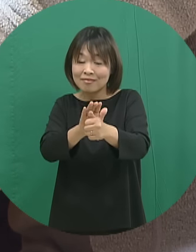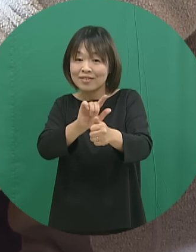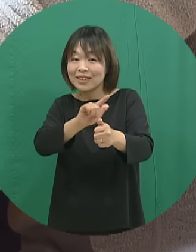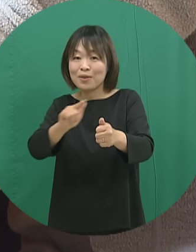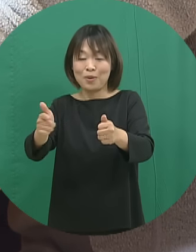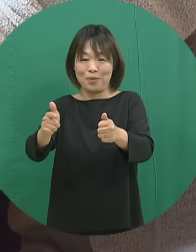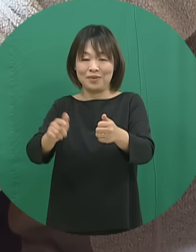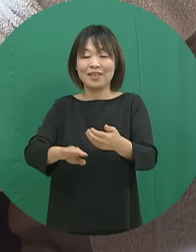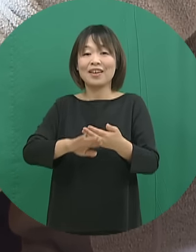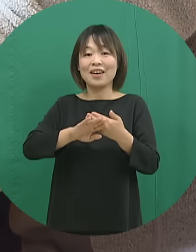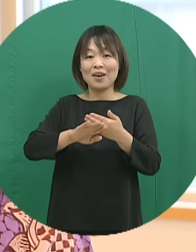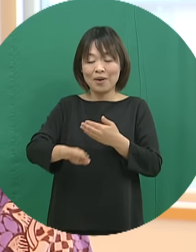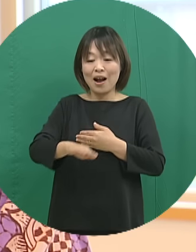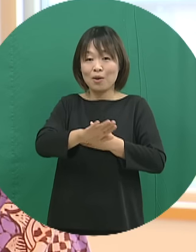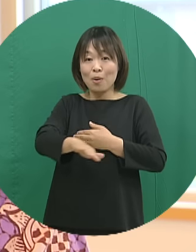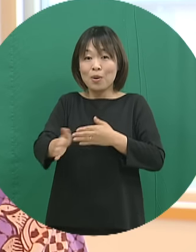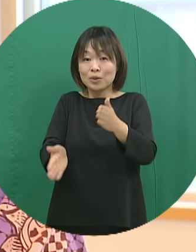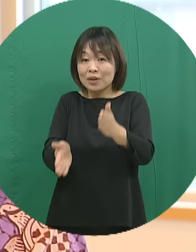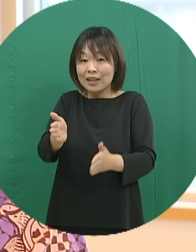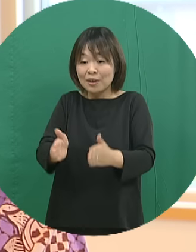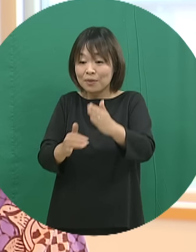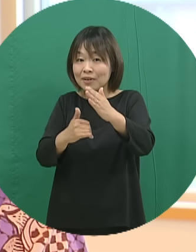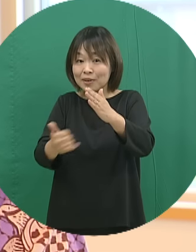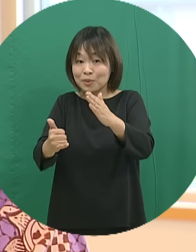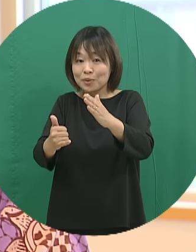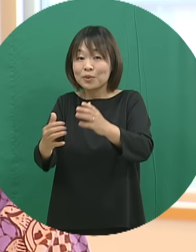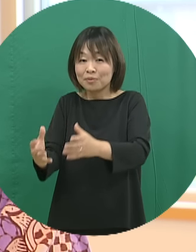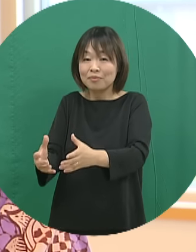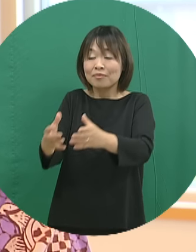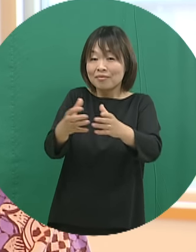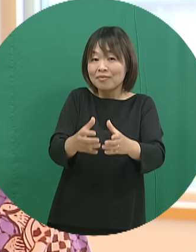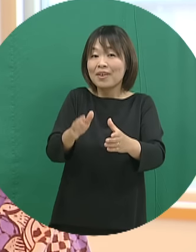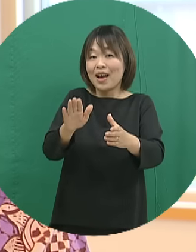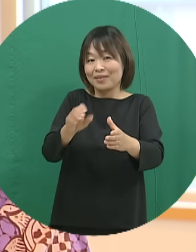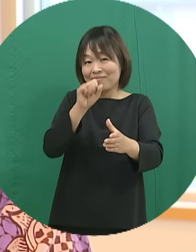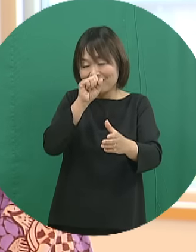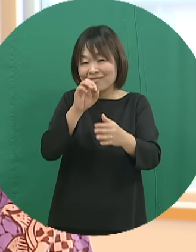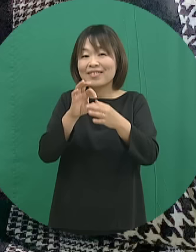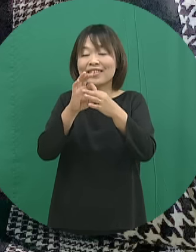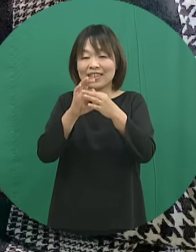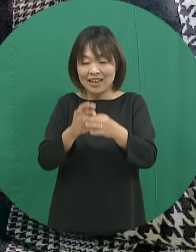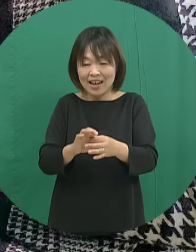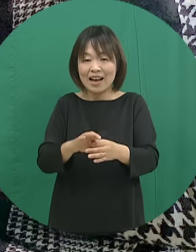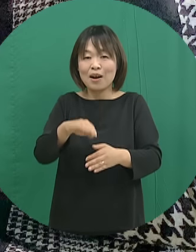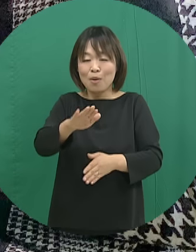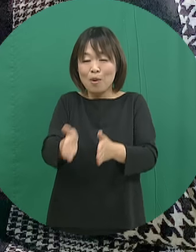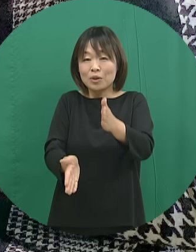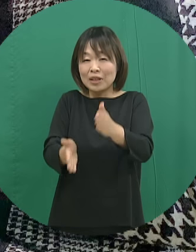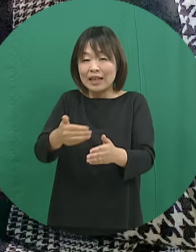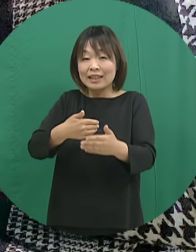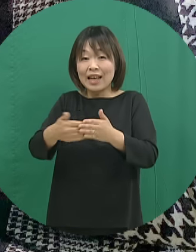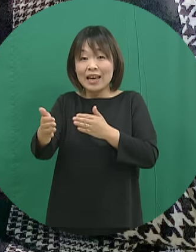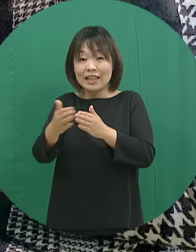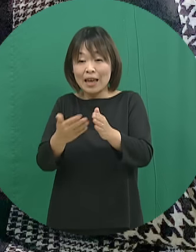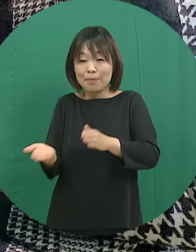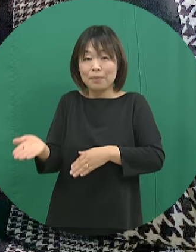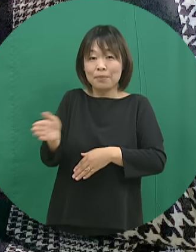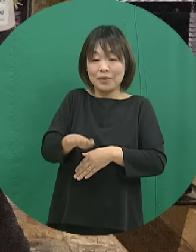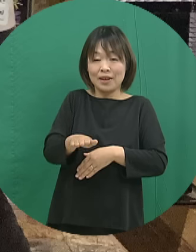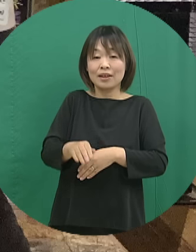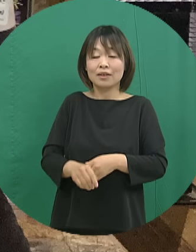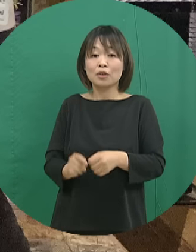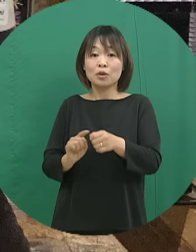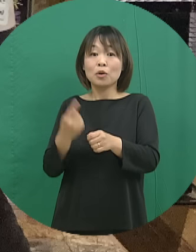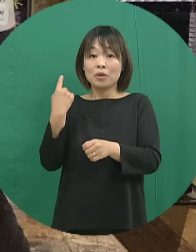に乗ったりですとか、子育て世帯の方の移住に力を入れていますので、南予子育て体験ツアーといって、